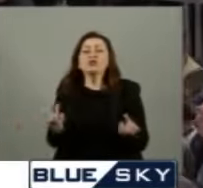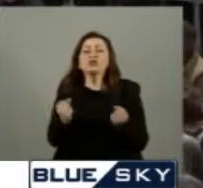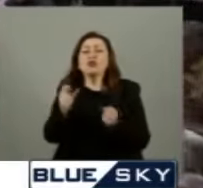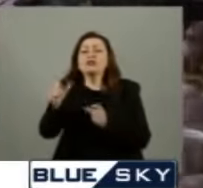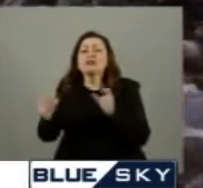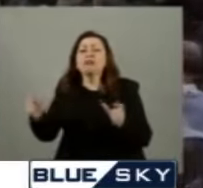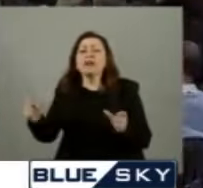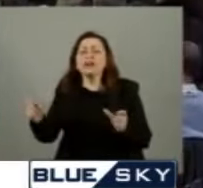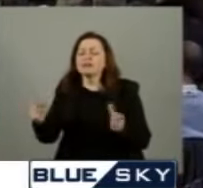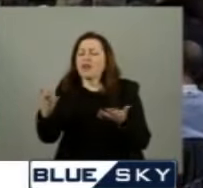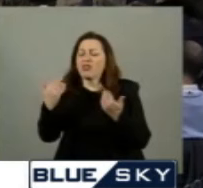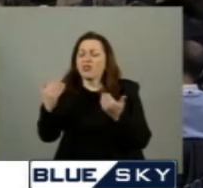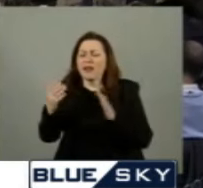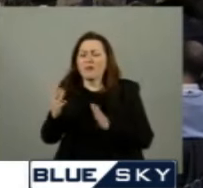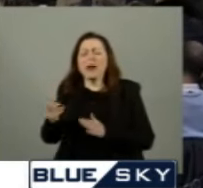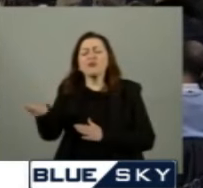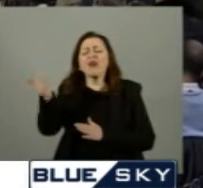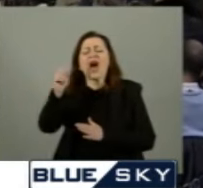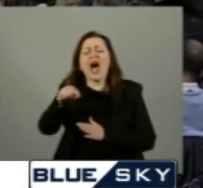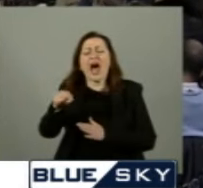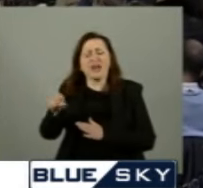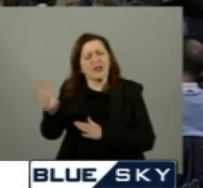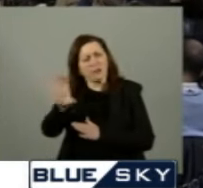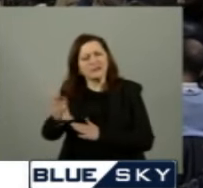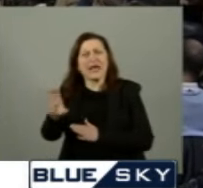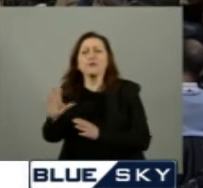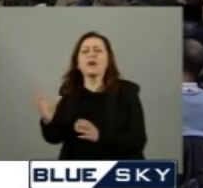άλλα κόμματα, όχι αριστερά.